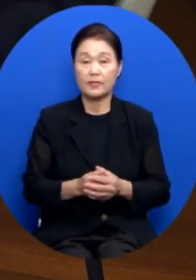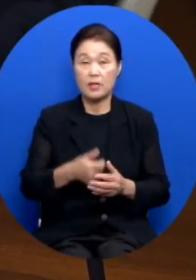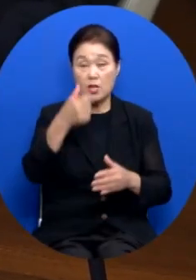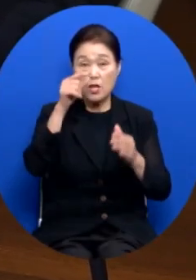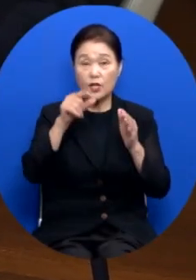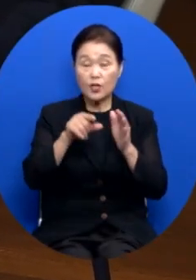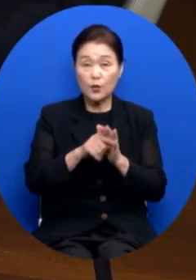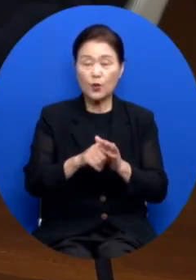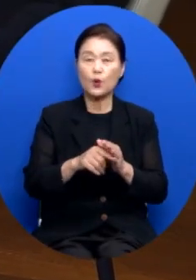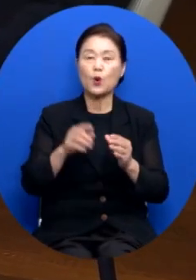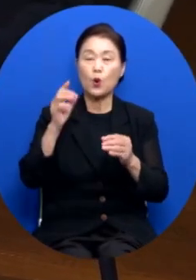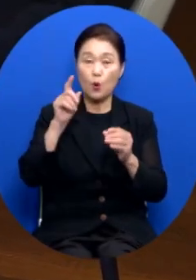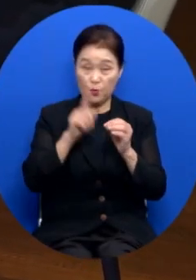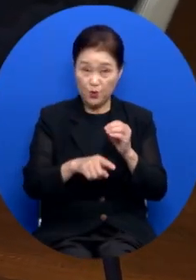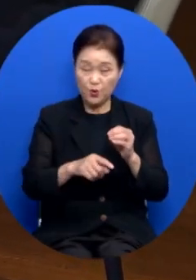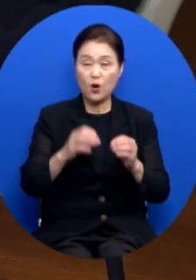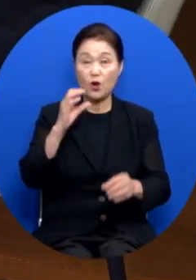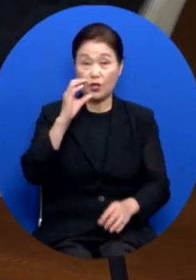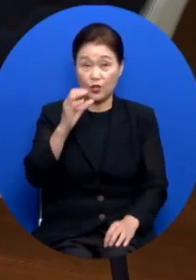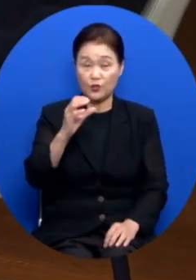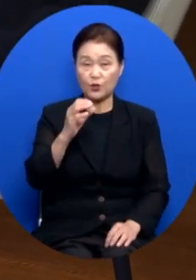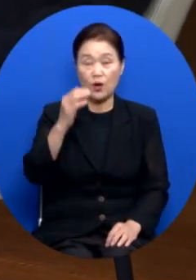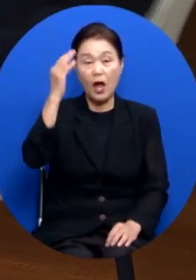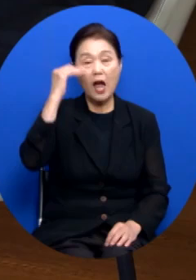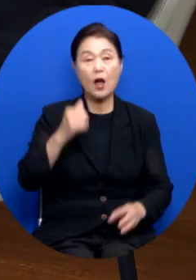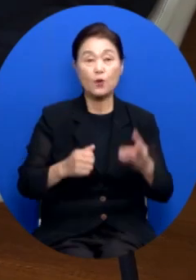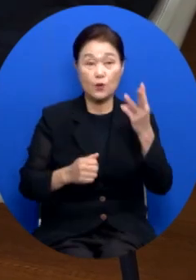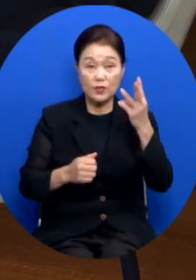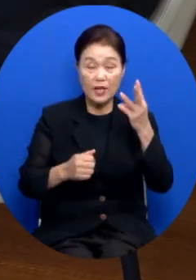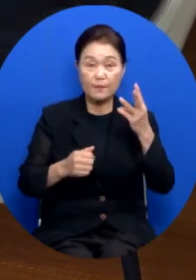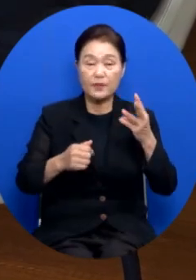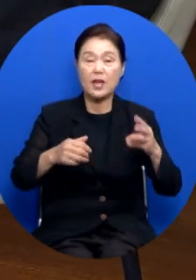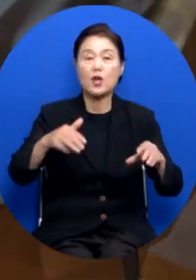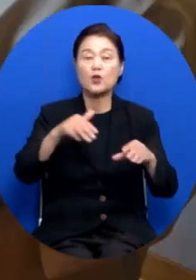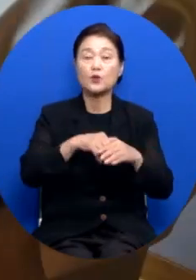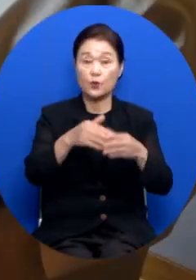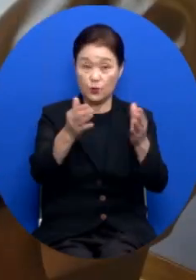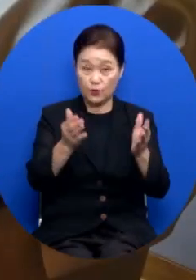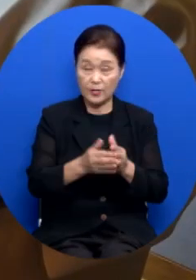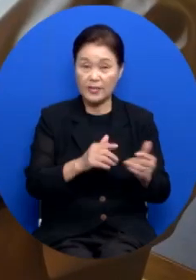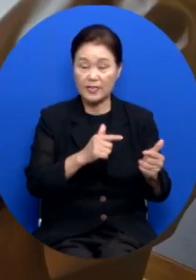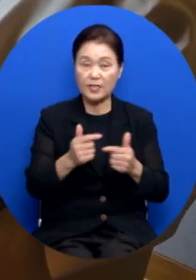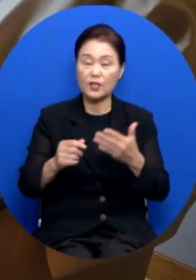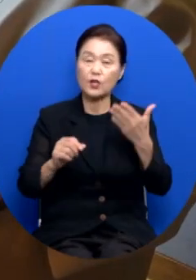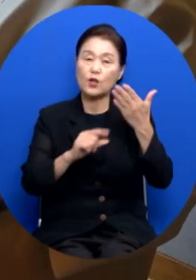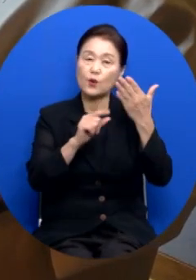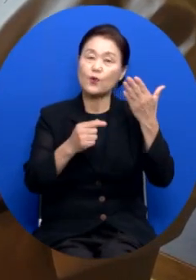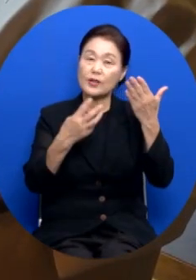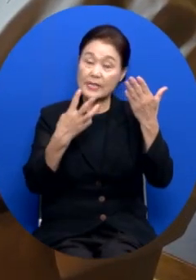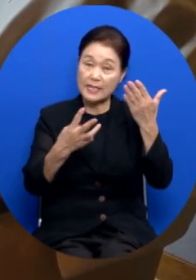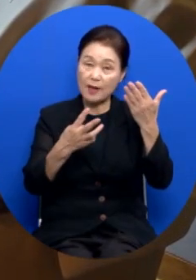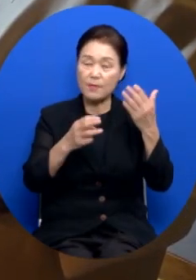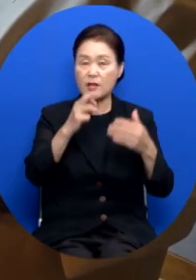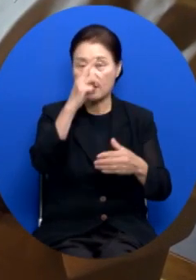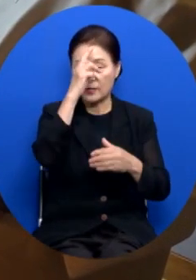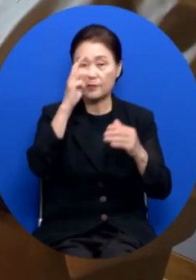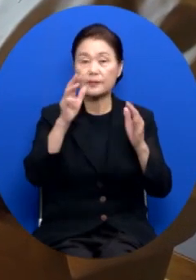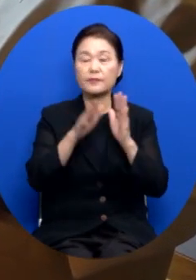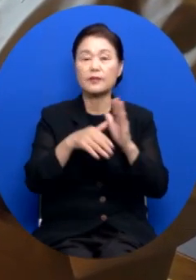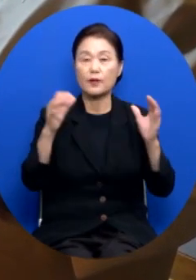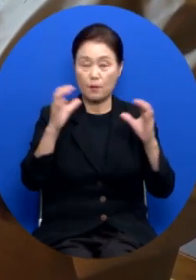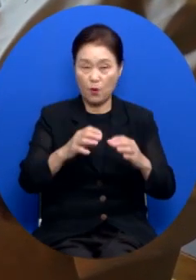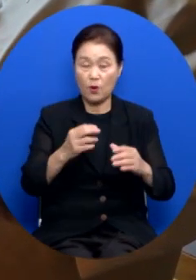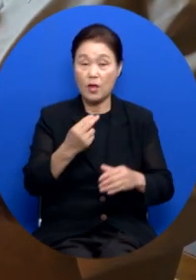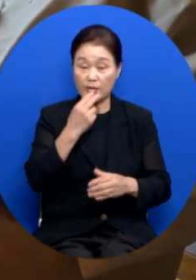기독교, 불교, 천주교, 한국 3대 종단 대표들이 3일 오찬 모임을 갖고 생명 존중